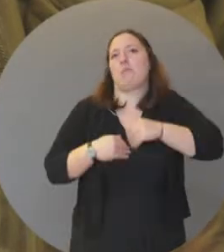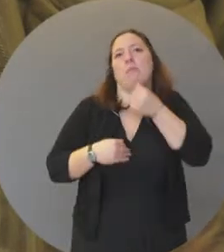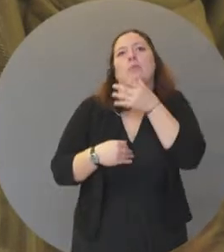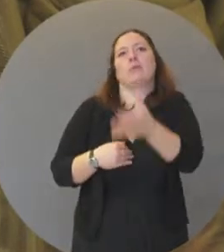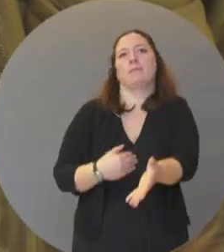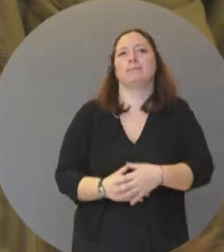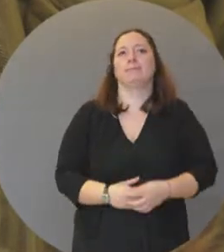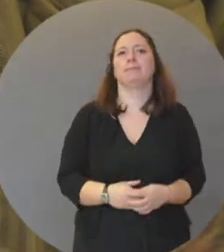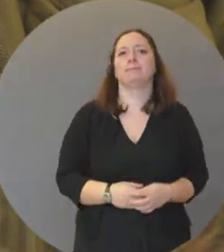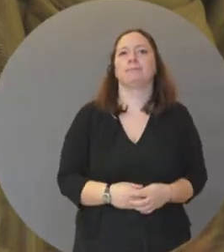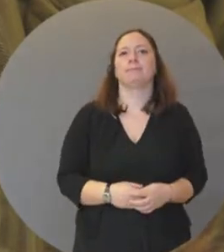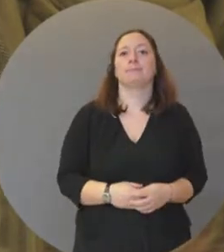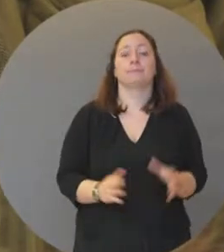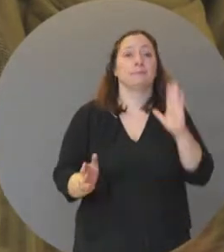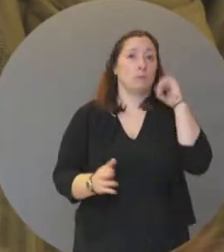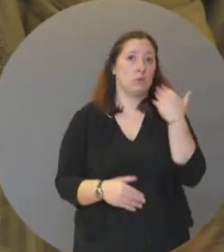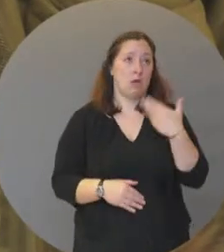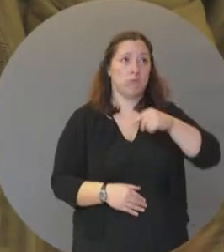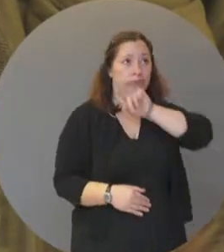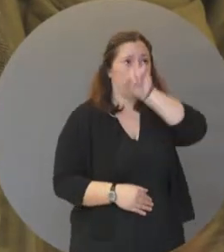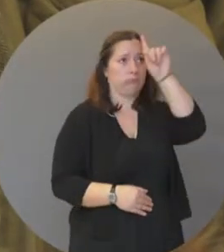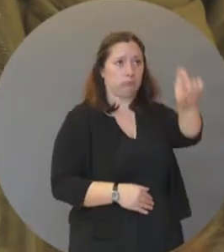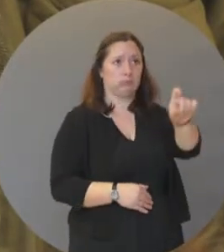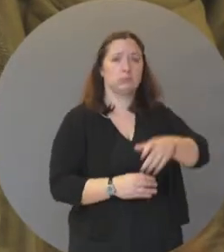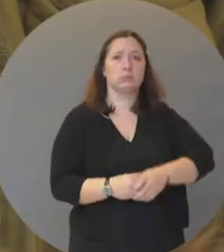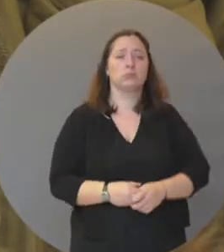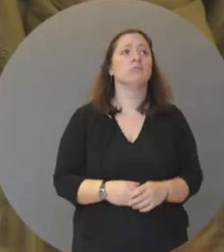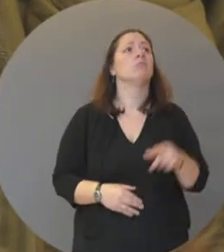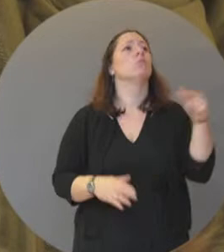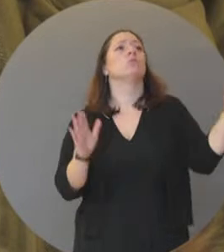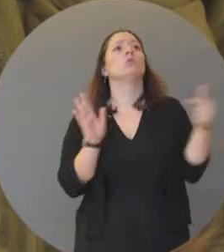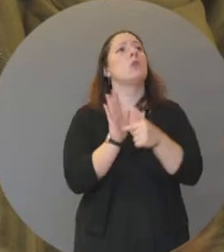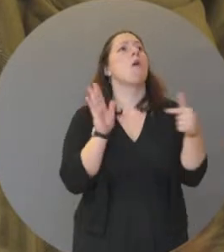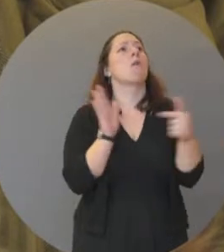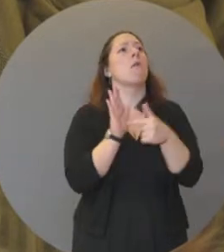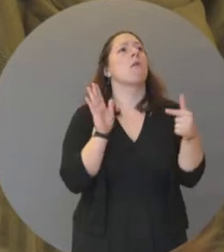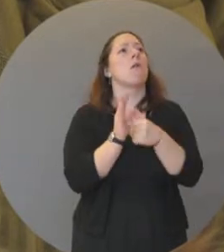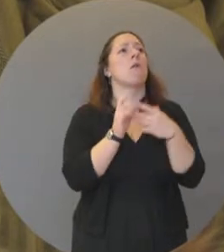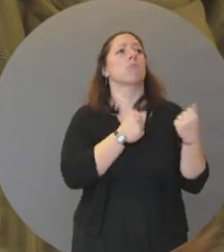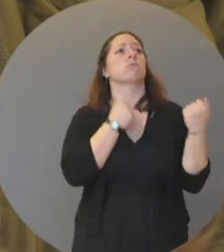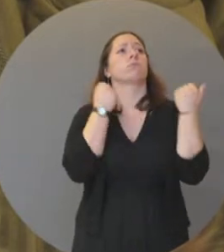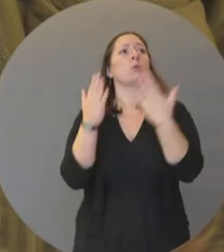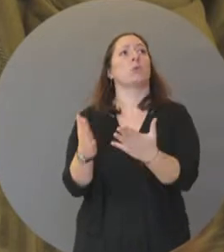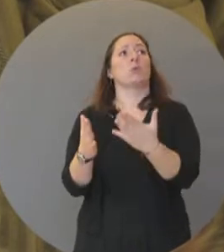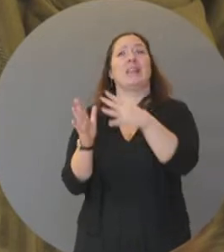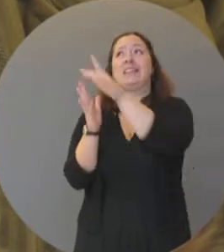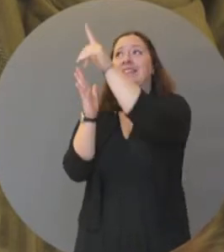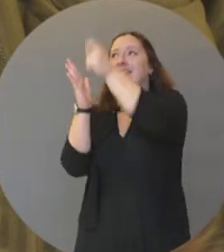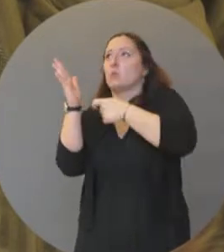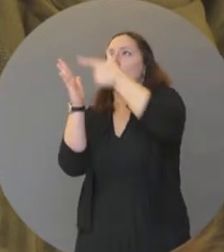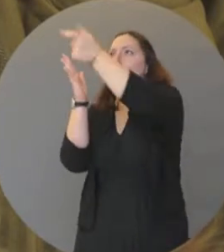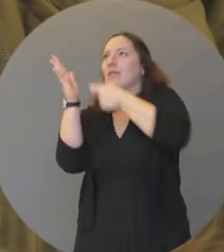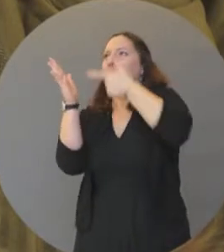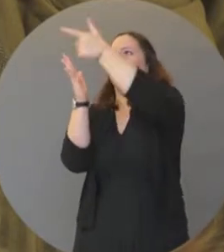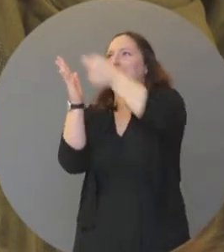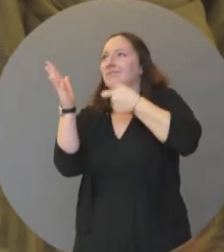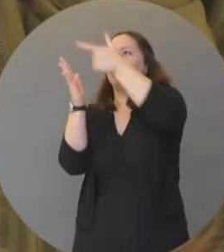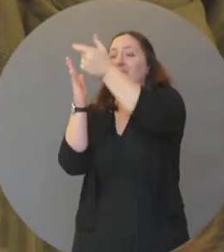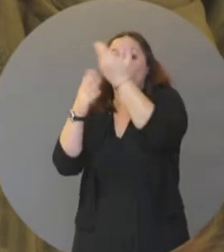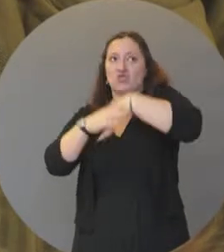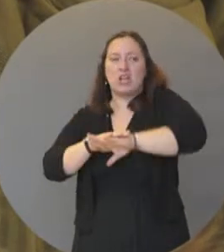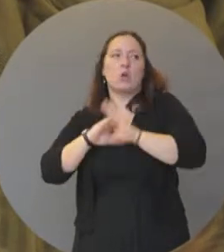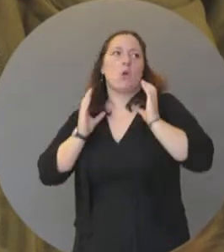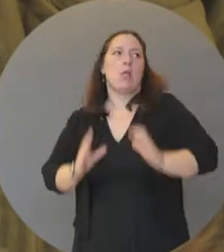aussi nous souhaitons savoir quand envisagez-vous d'instaurer un dispositif de distribution de protection menstruelle dans les collèges de